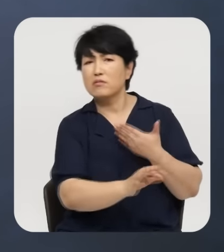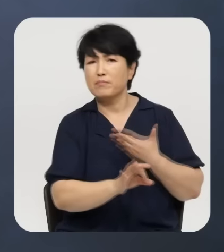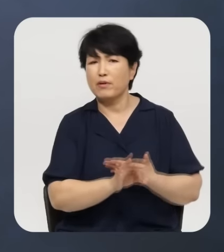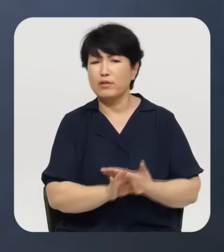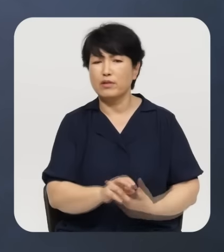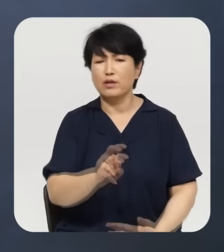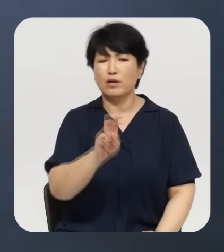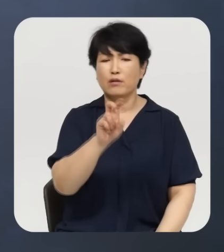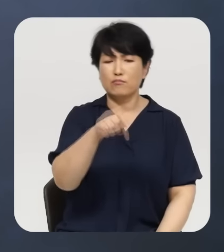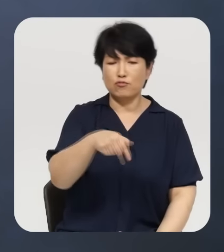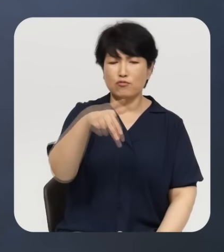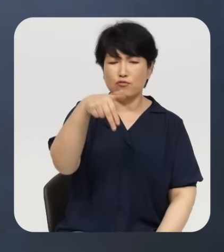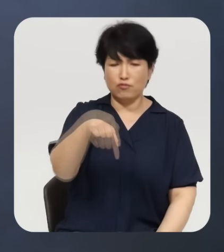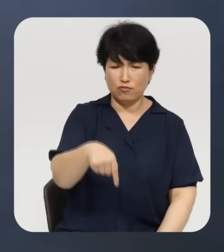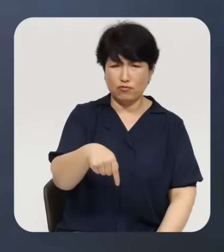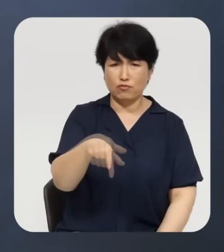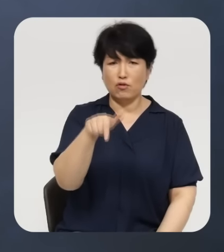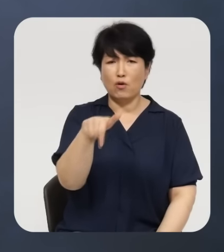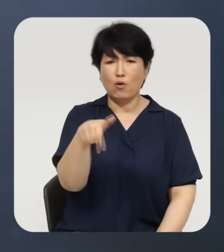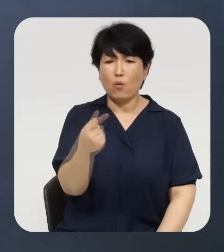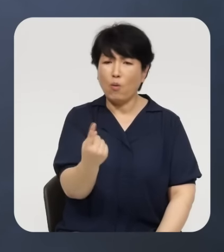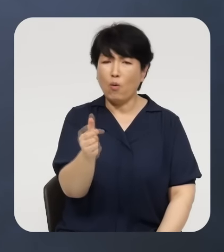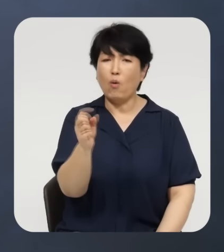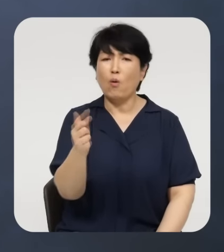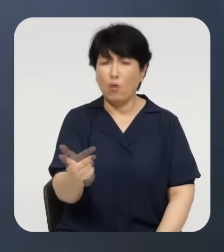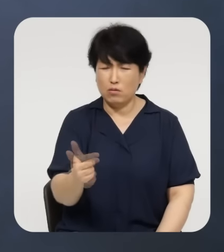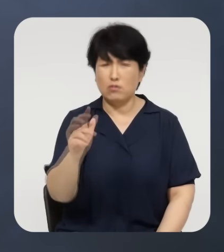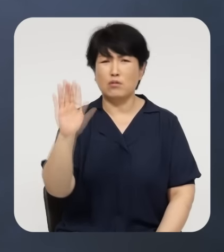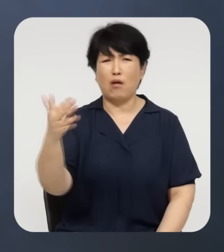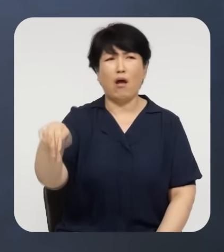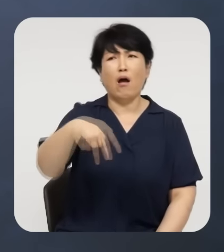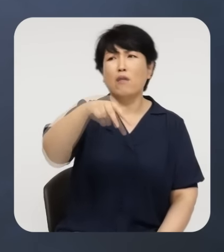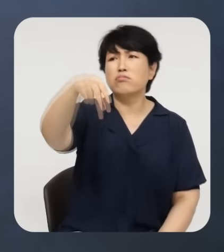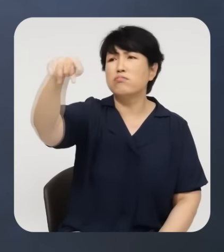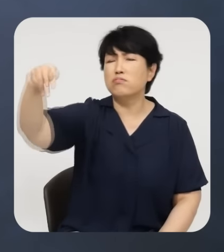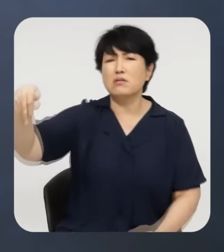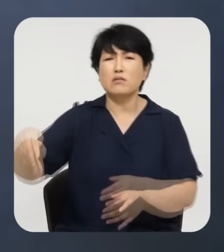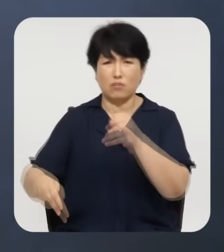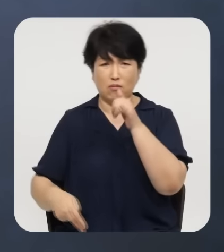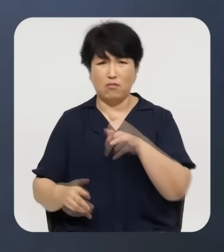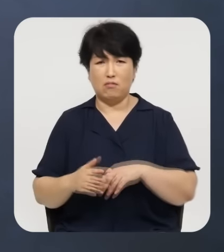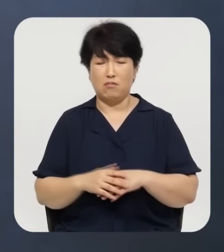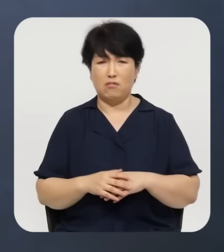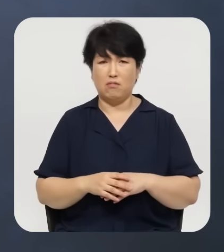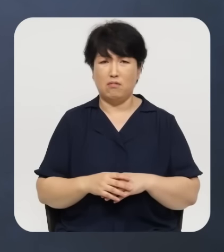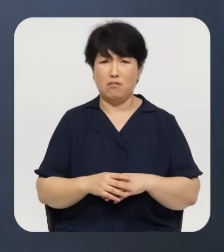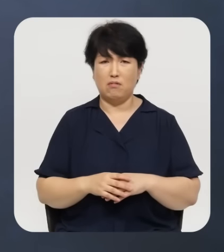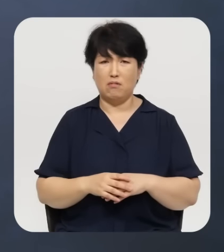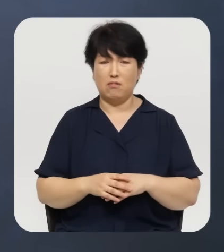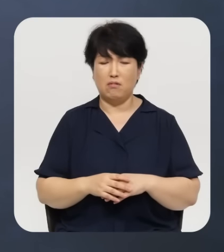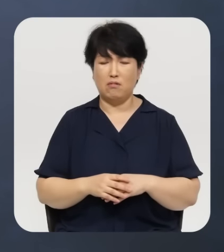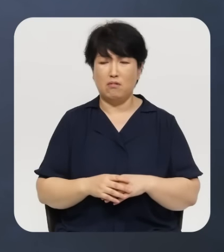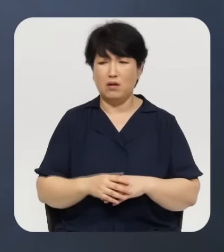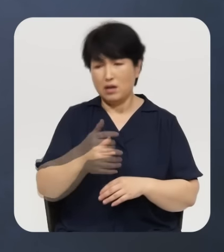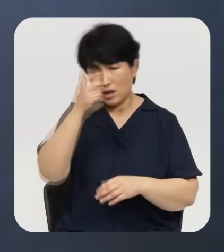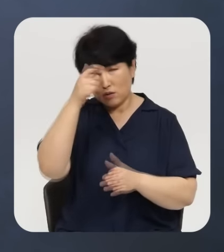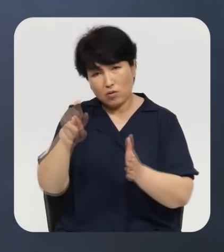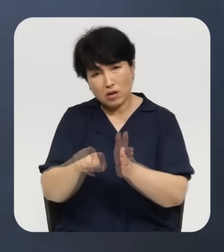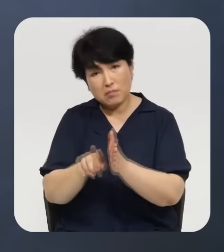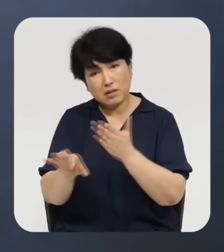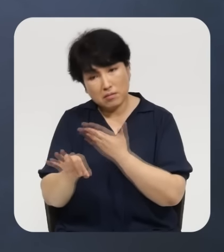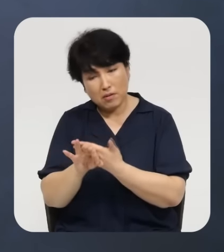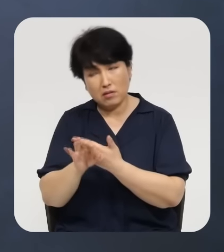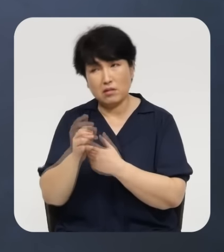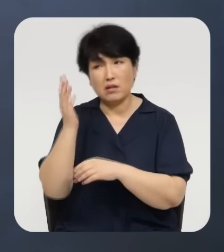말하거든요. 그러니까 이미 몸을 버렸으면 뭐 기독교인이라면